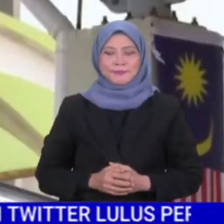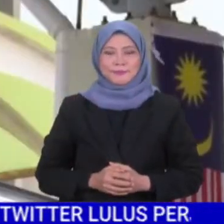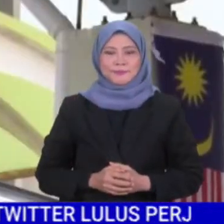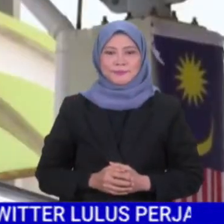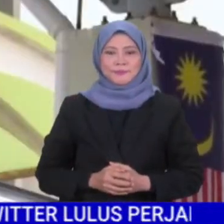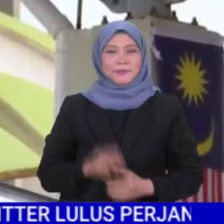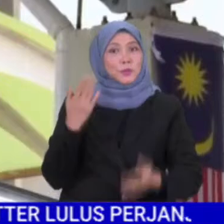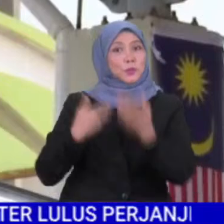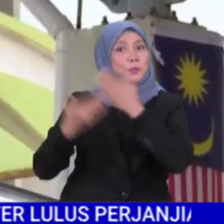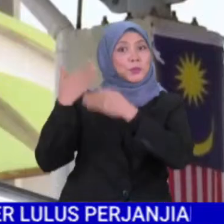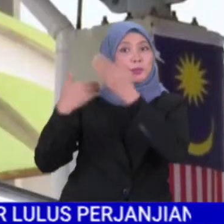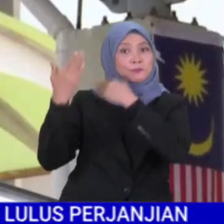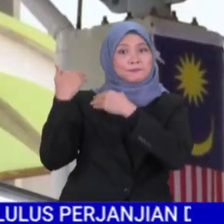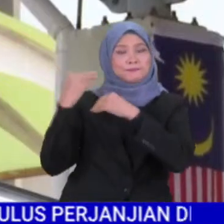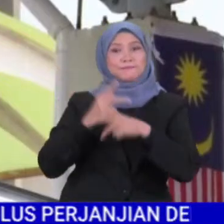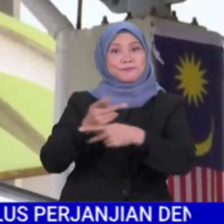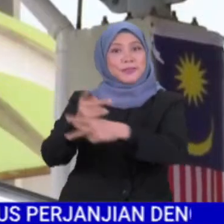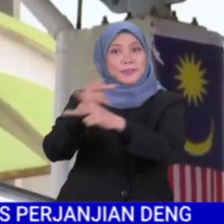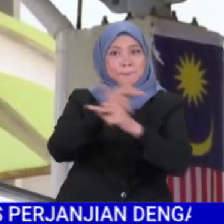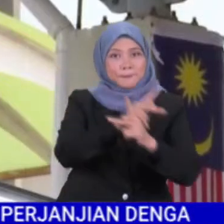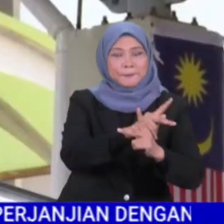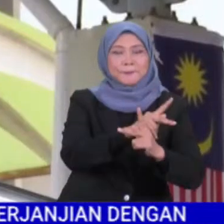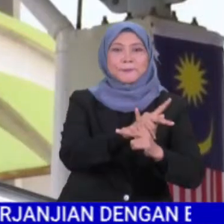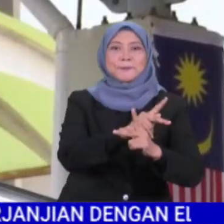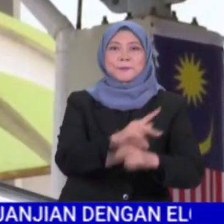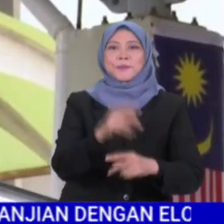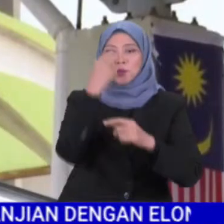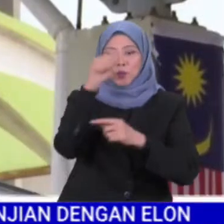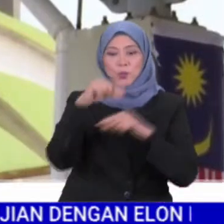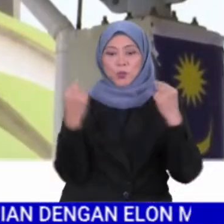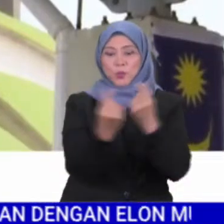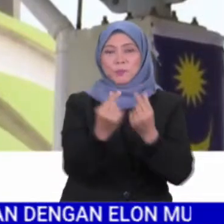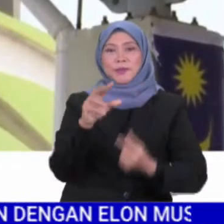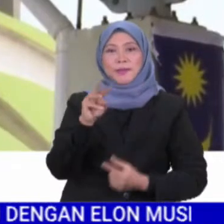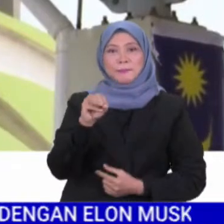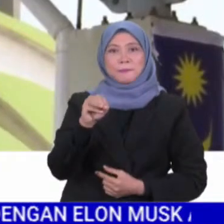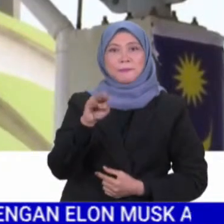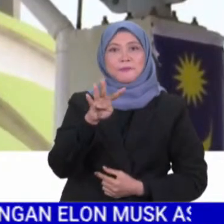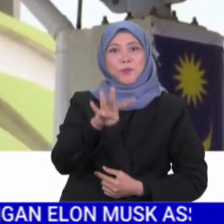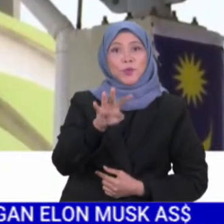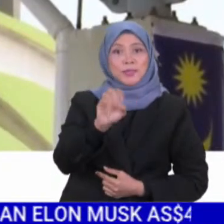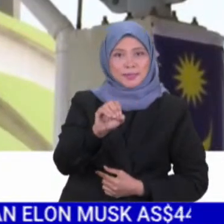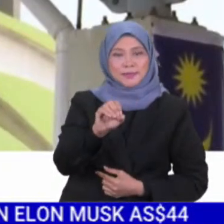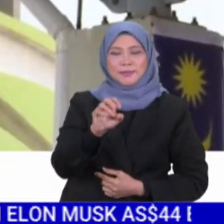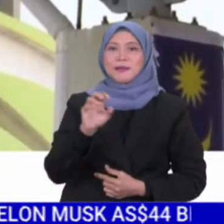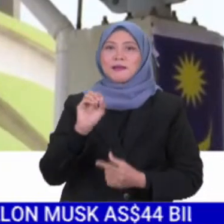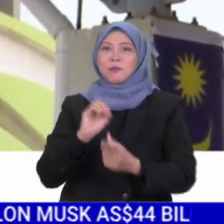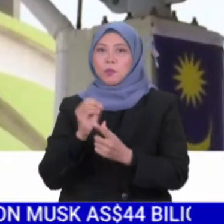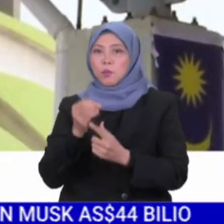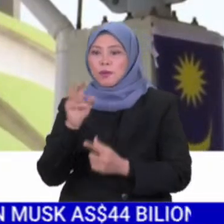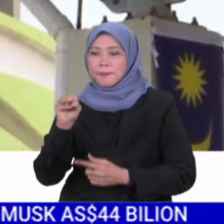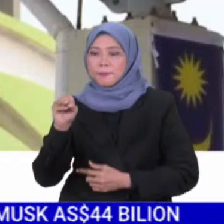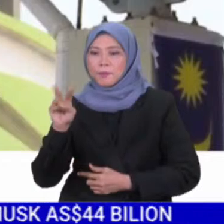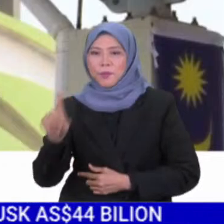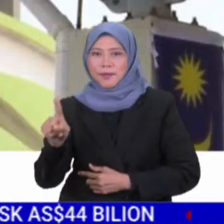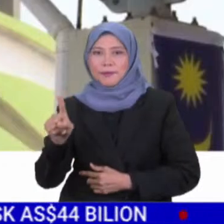Kalau dulu pinjaman kepada M40, M1 adalah hanya